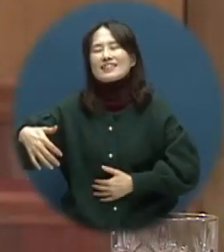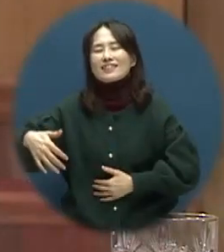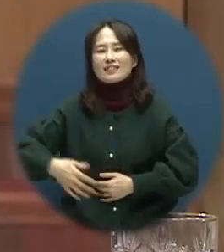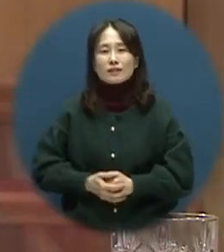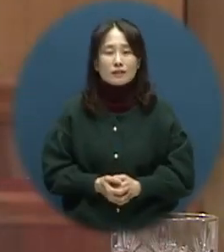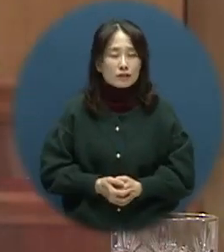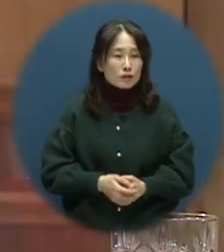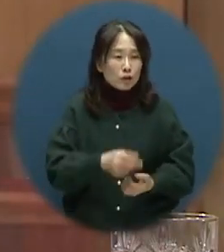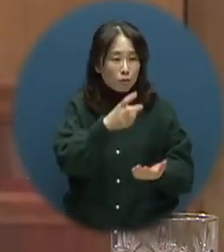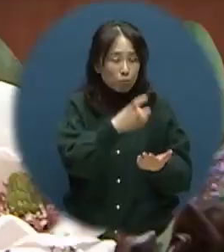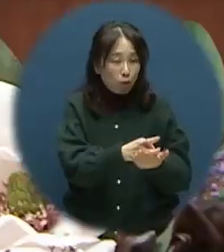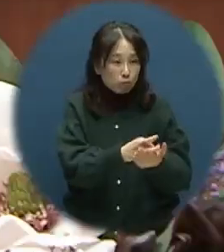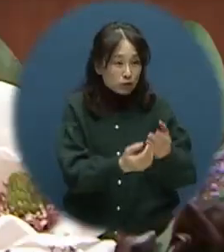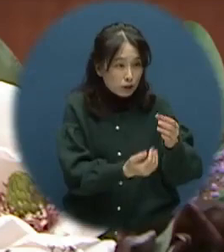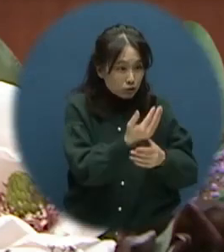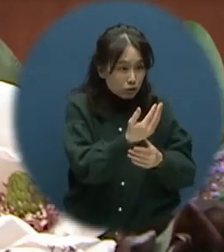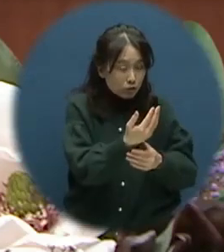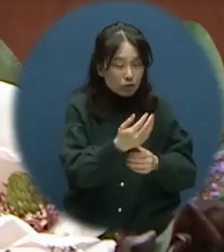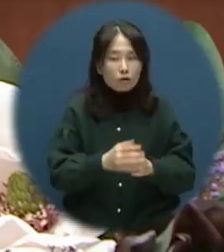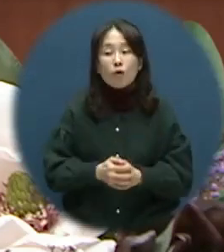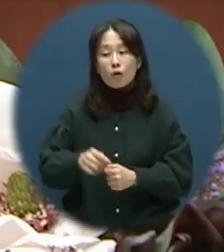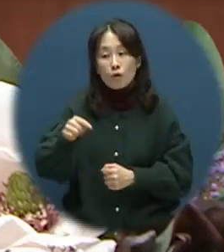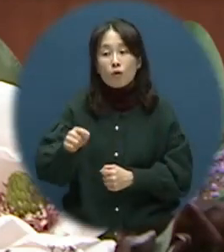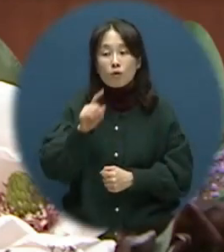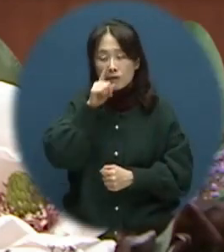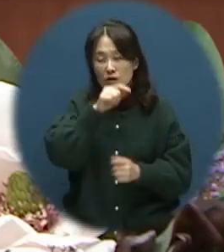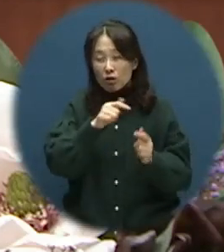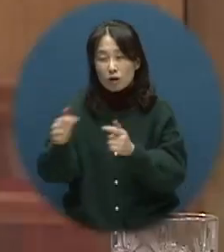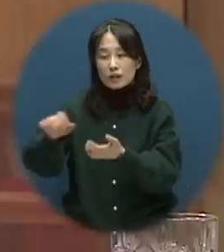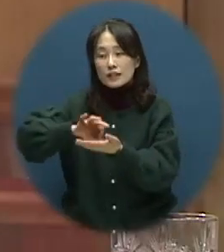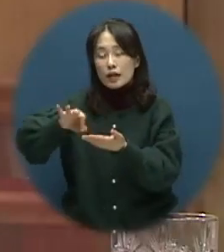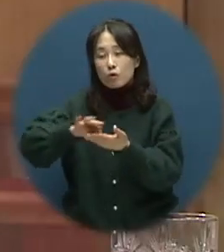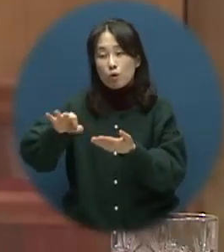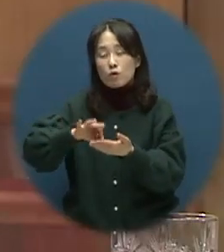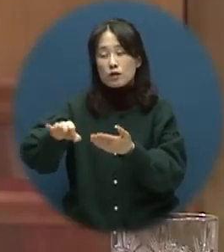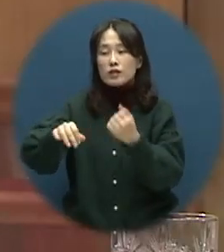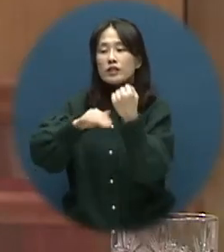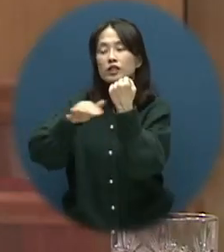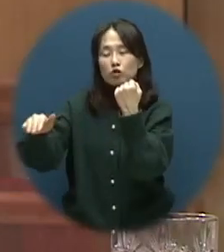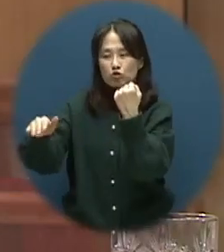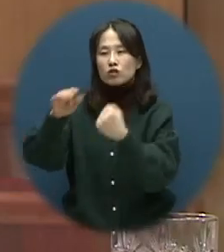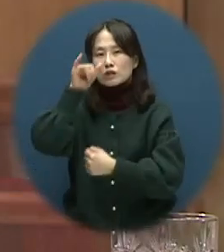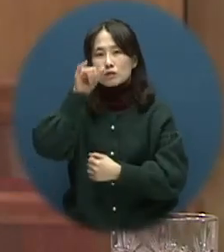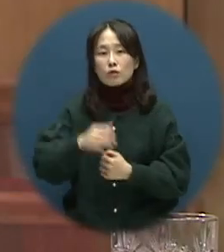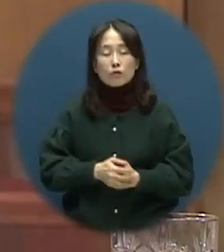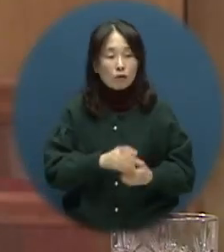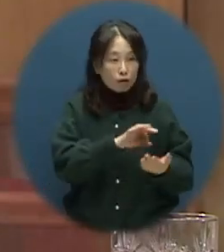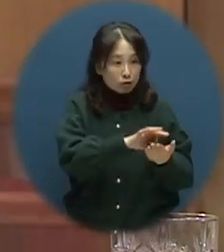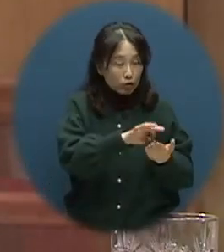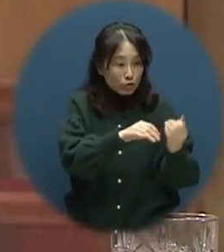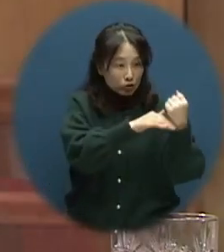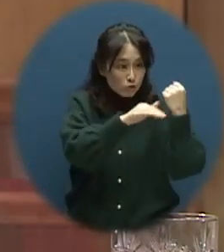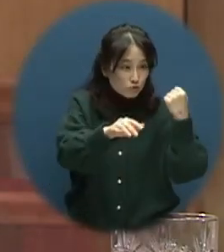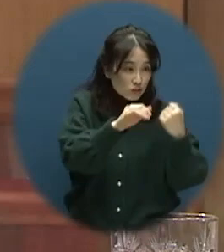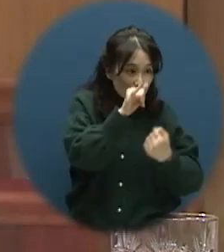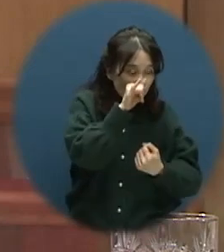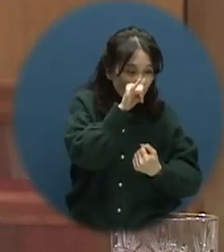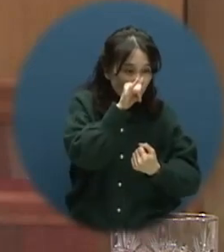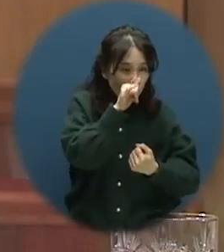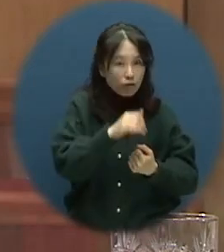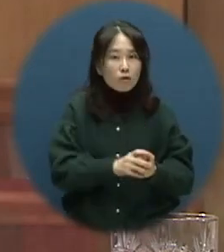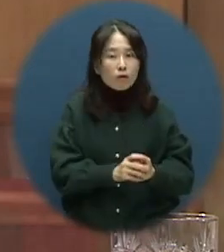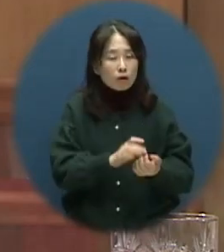생겼어요? 이전보다는 쓰레기 사용 기준이 좀 생겼고요. 쓰레기를 사용해도 되는데 기준이 있다 그 정도예요? 있으나 만한 기준.